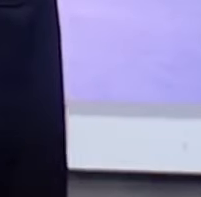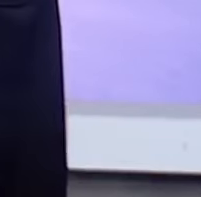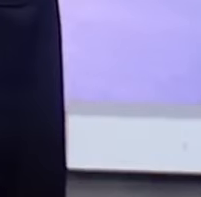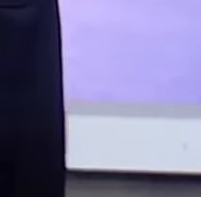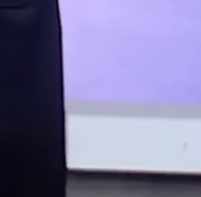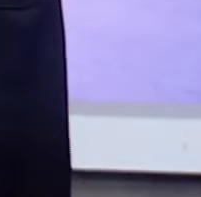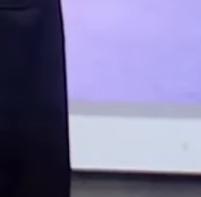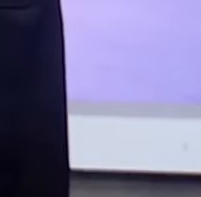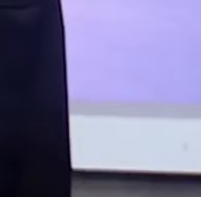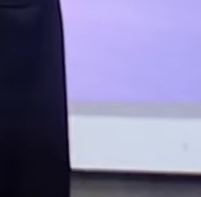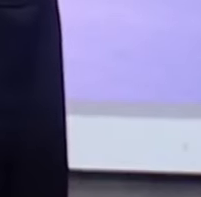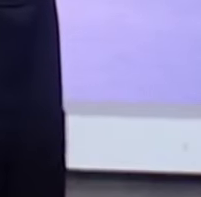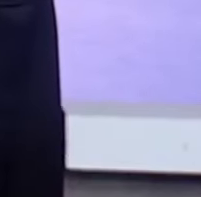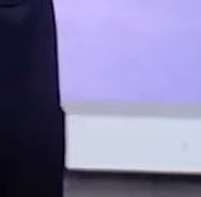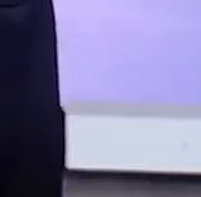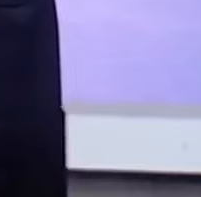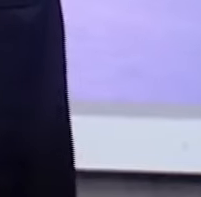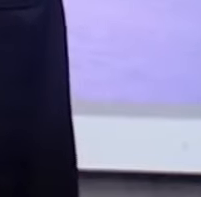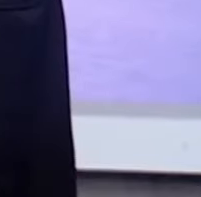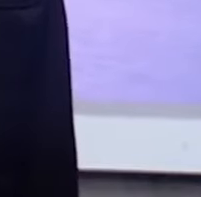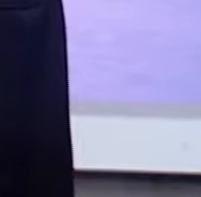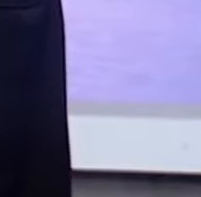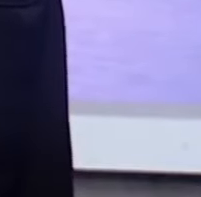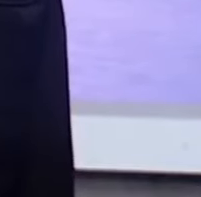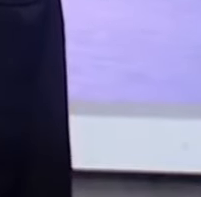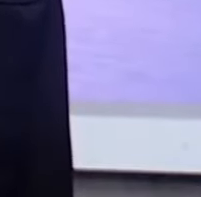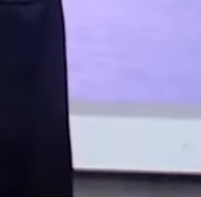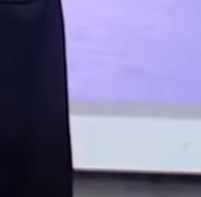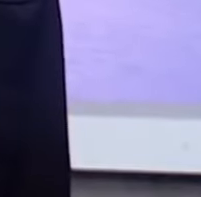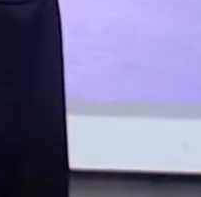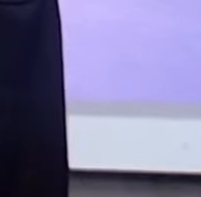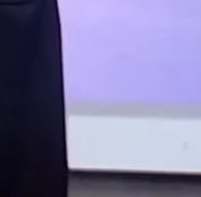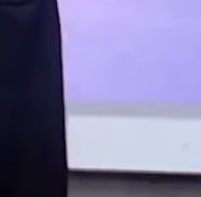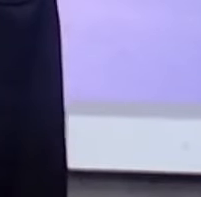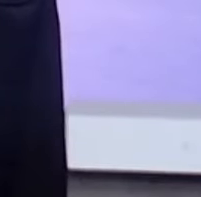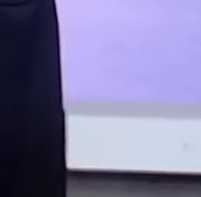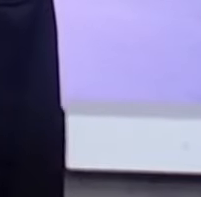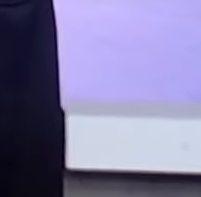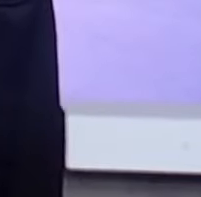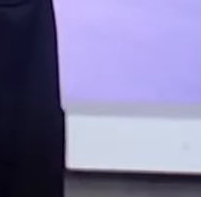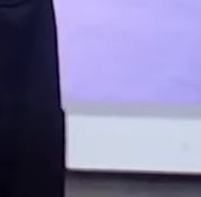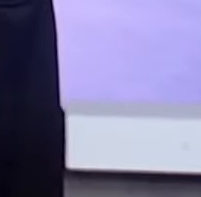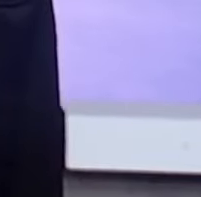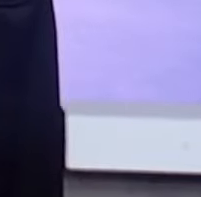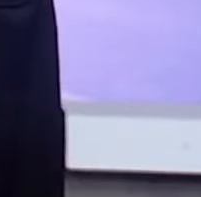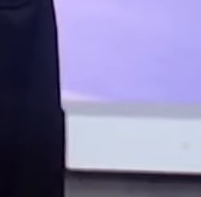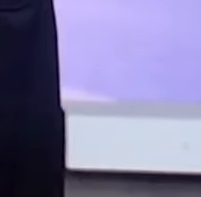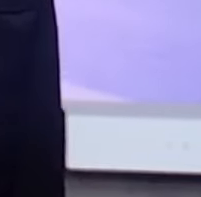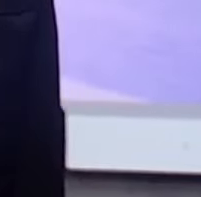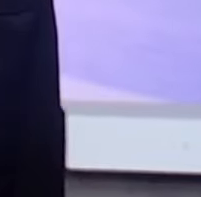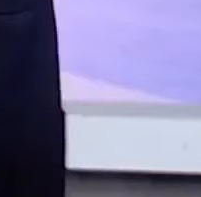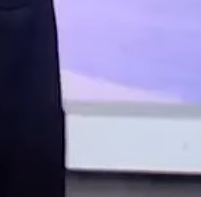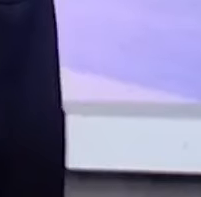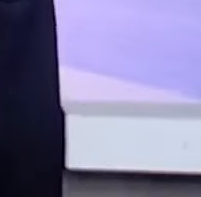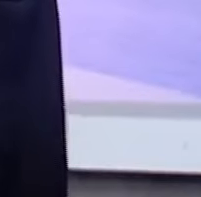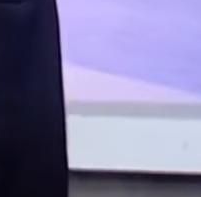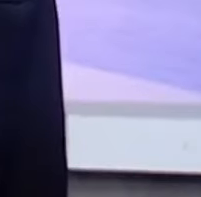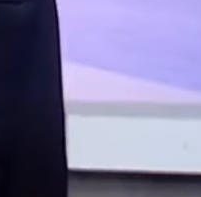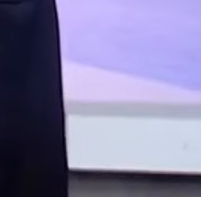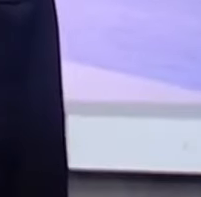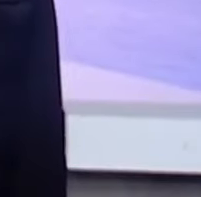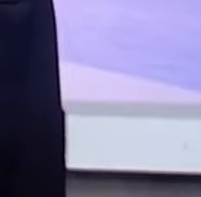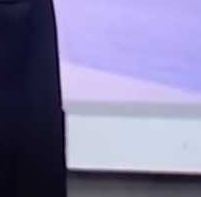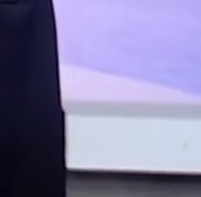Mga kapuso, sama-sama tayong maging saksi. Mag-subscribe sa GMA Integrated News sa YouTube at para sa mga kapuso abroad,